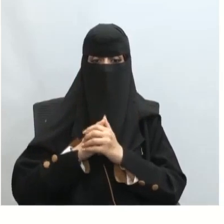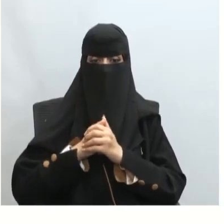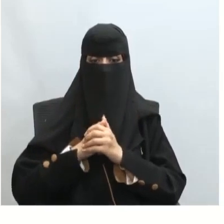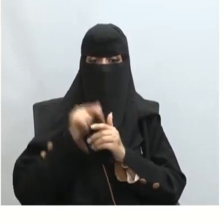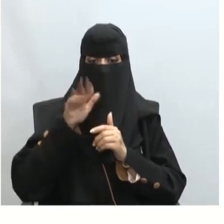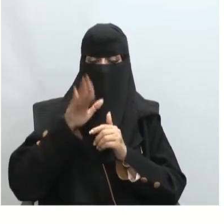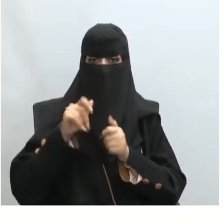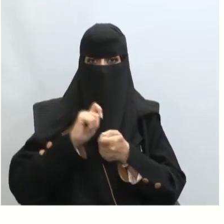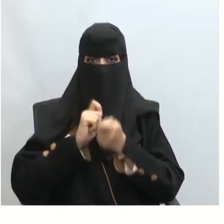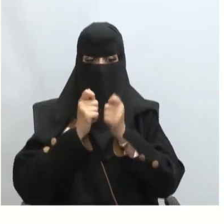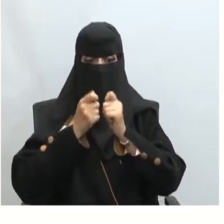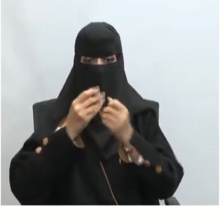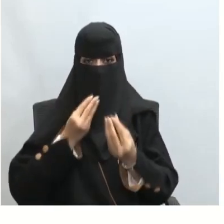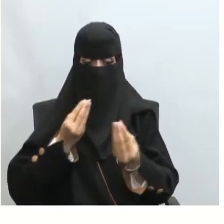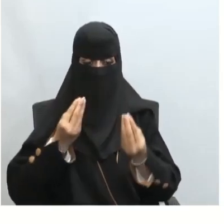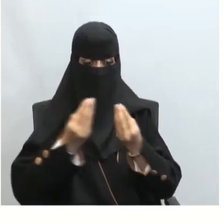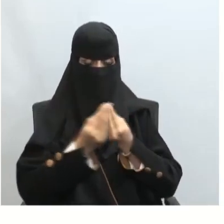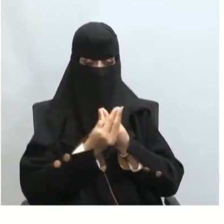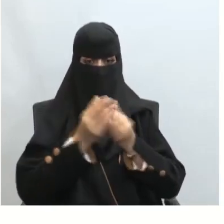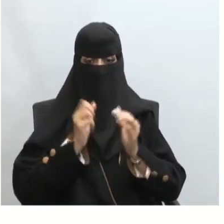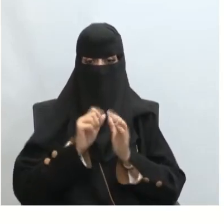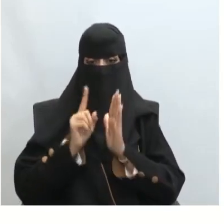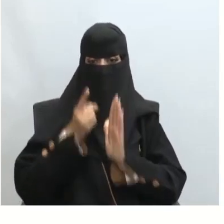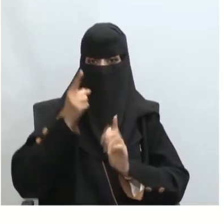اذا هنا استبدال